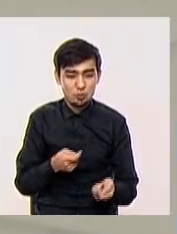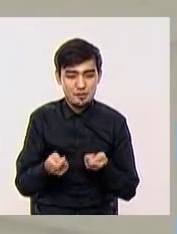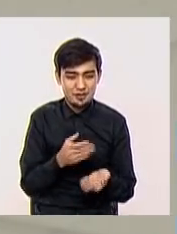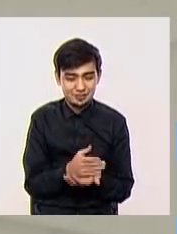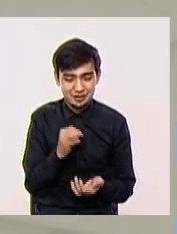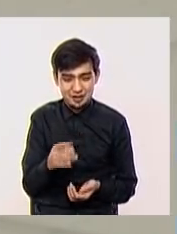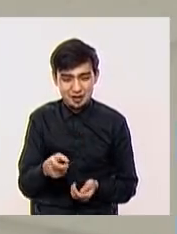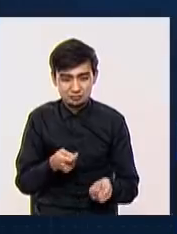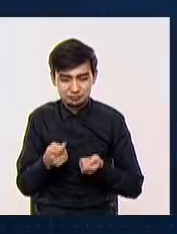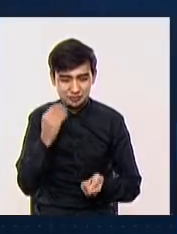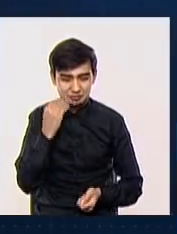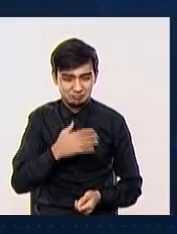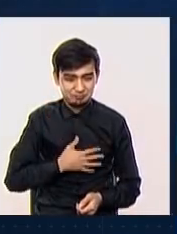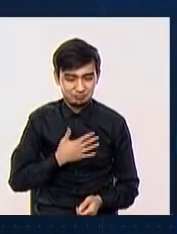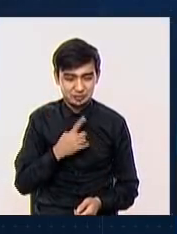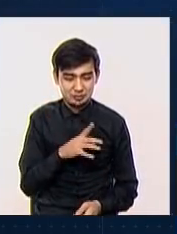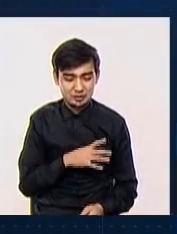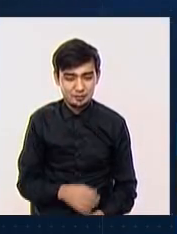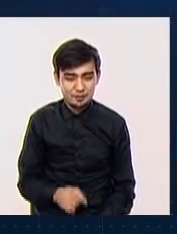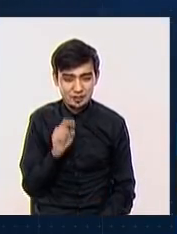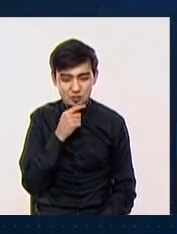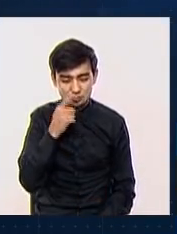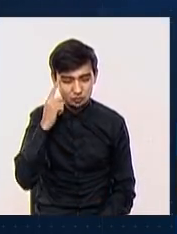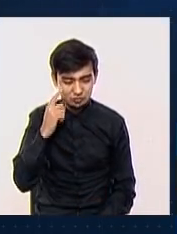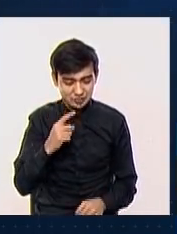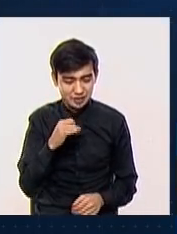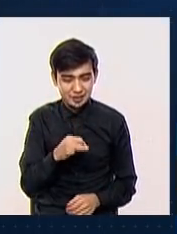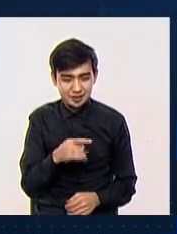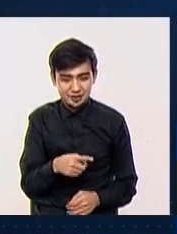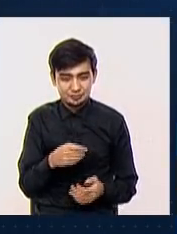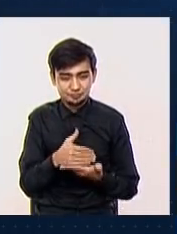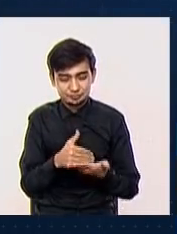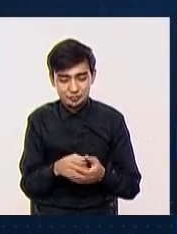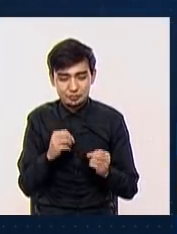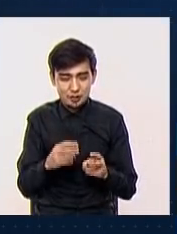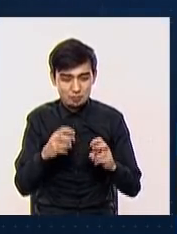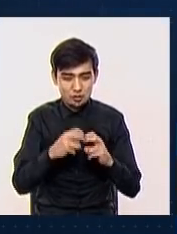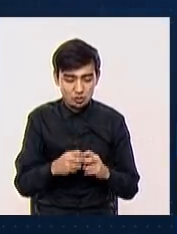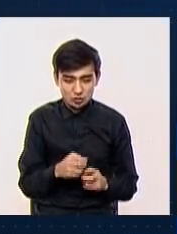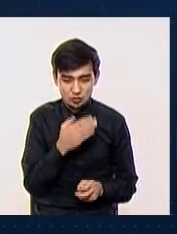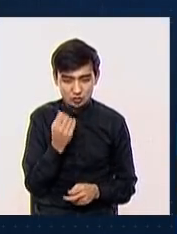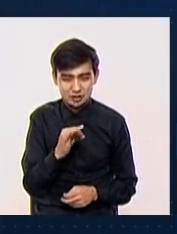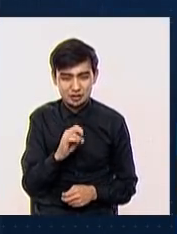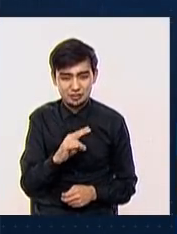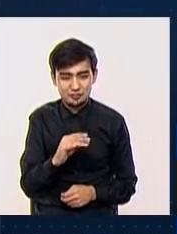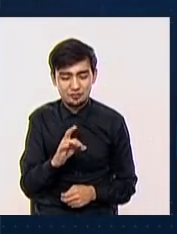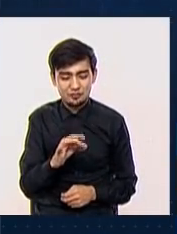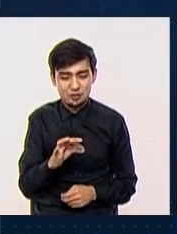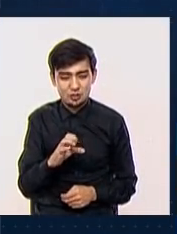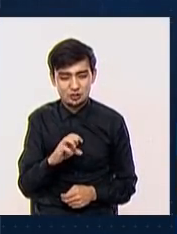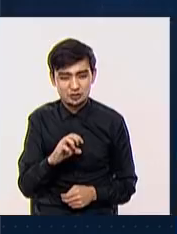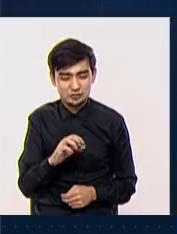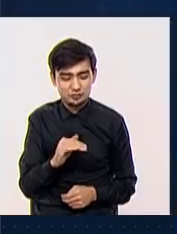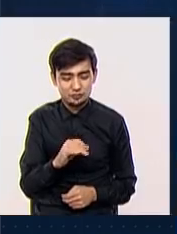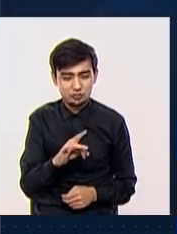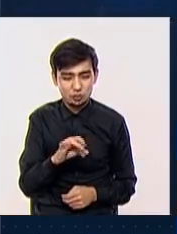считают экономисты. Если бы он инвестировал в инфраструктурные проекты и вообще в какие-то